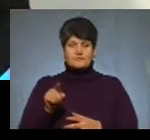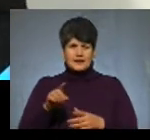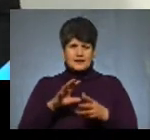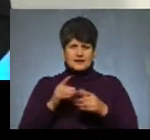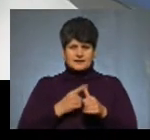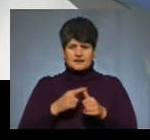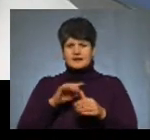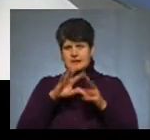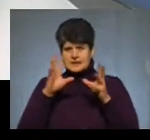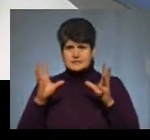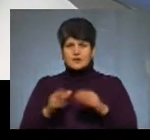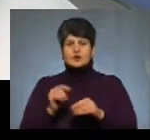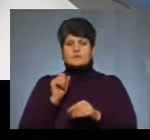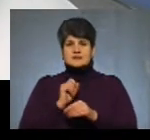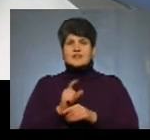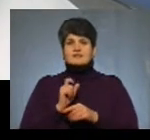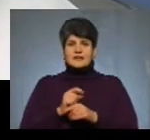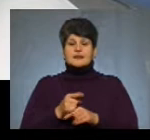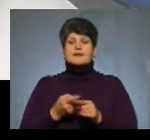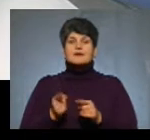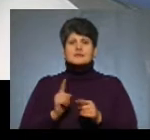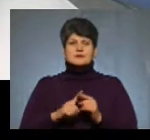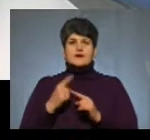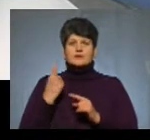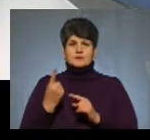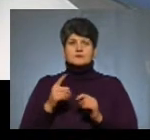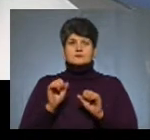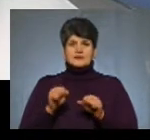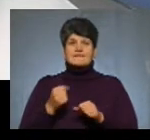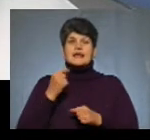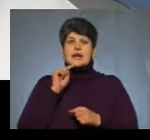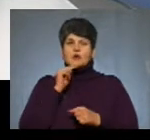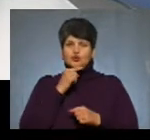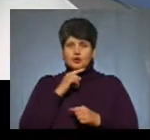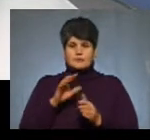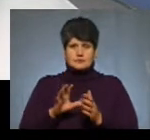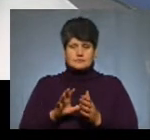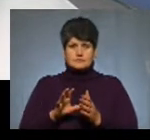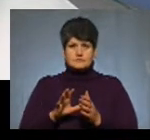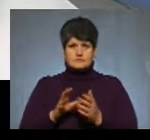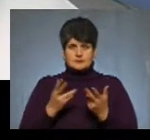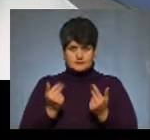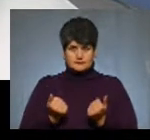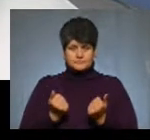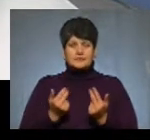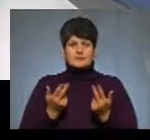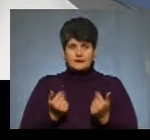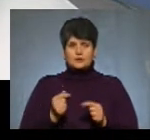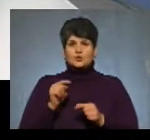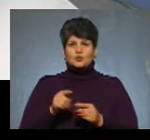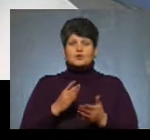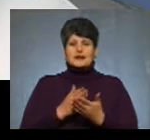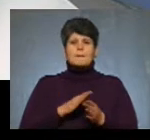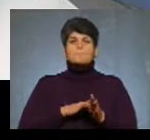загалом завдання такої монетизації – це один із методів економії енергоносії? Ну так, тут є